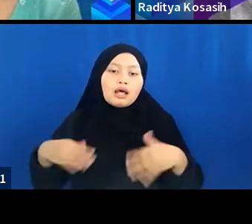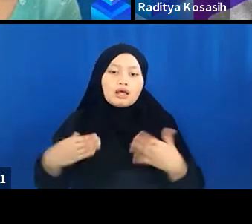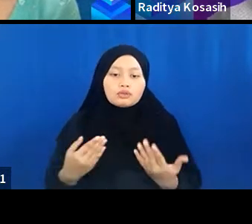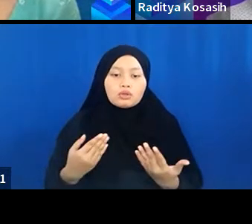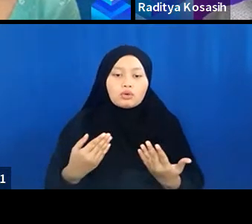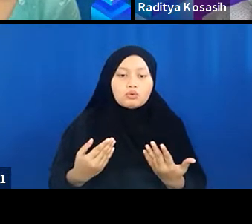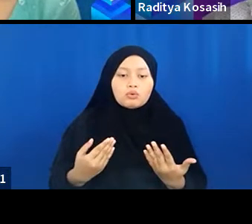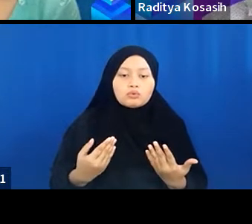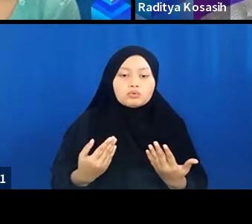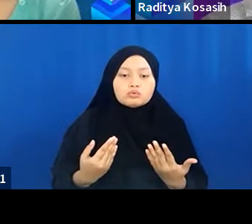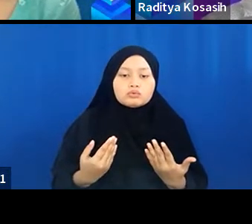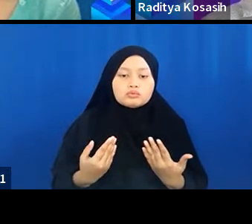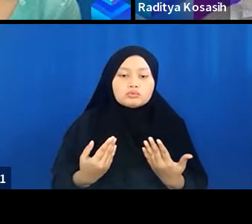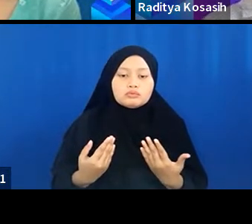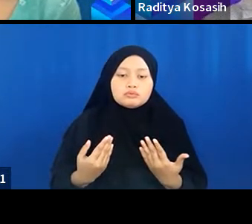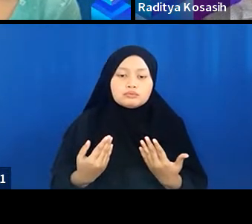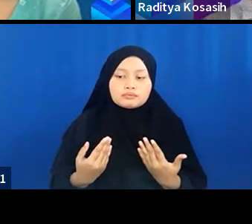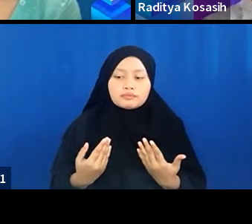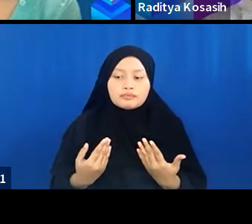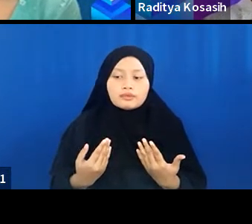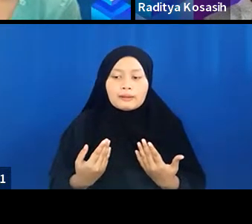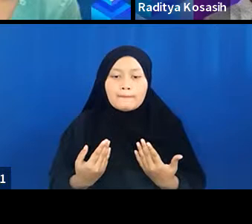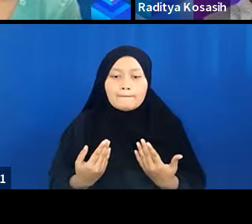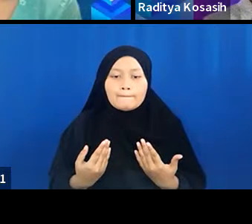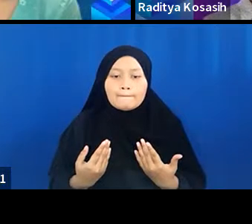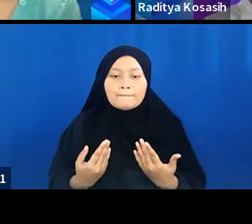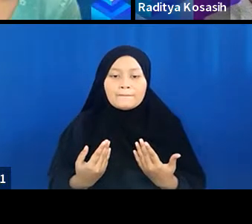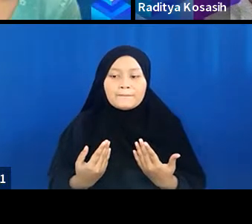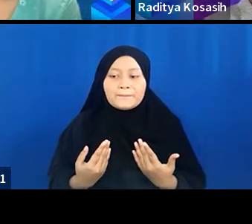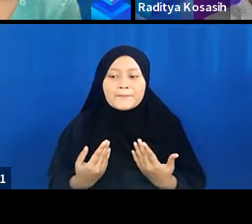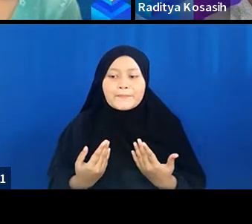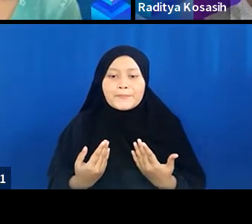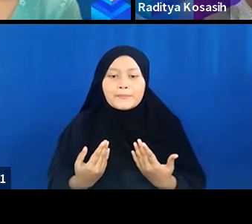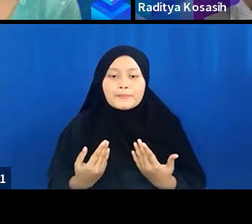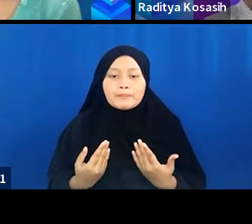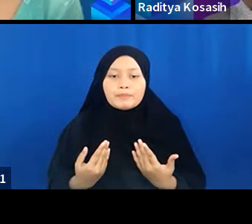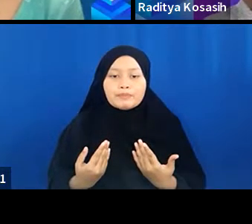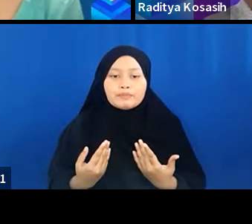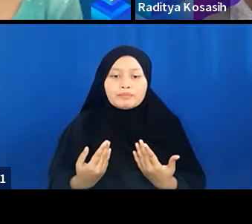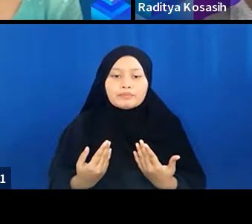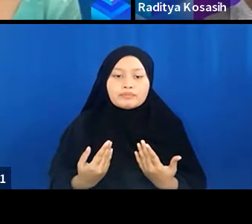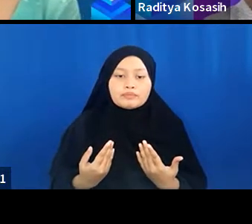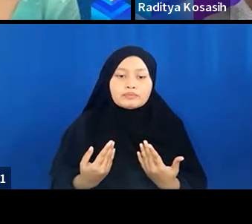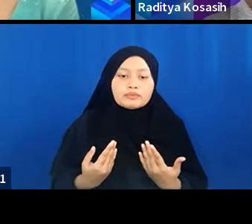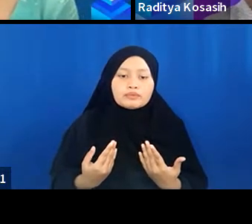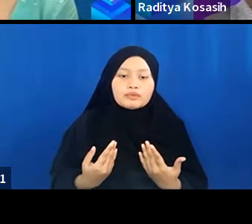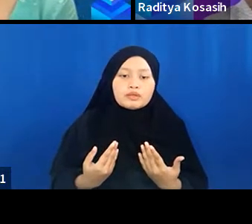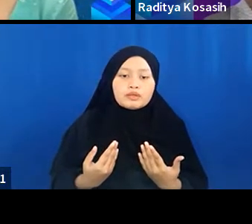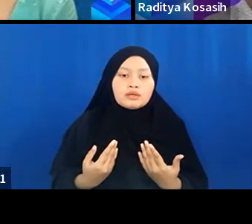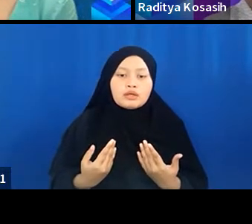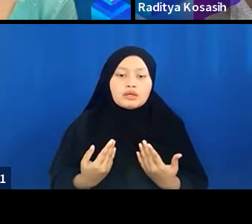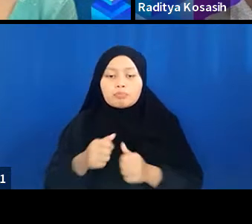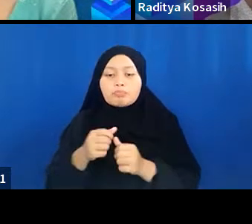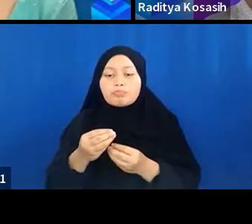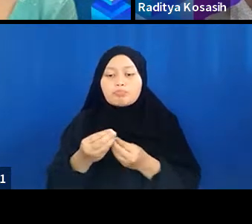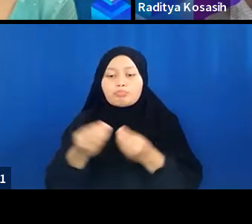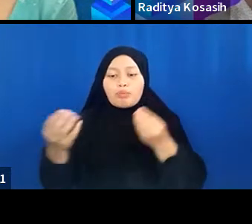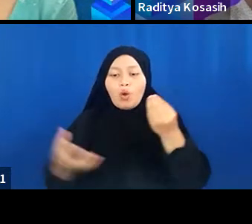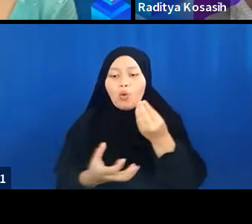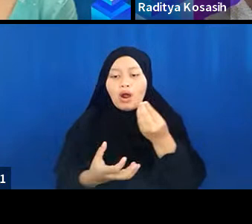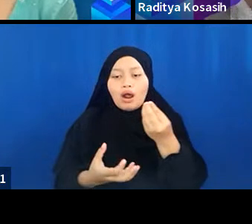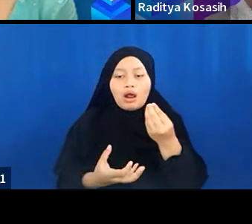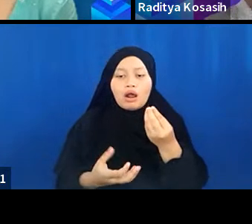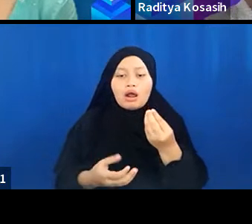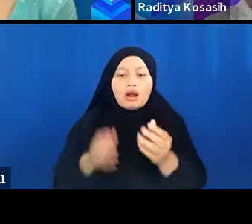tahu lebih kepada aplikasikan bedak sebuah presiden ada juga yang